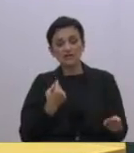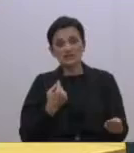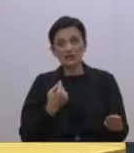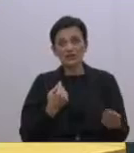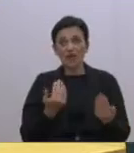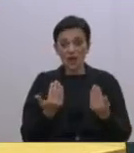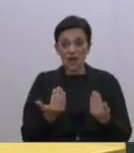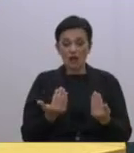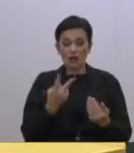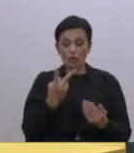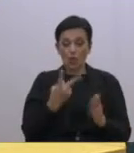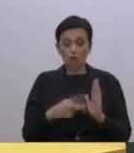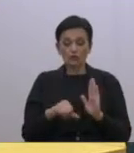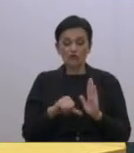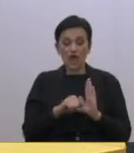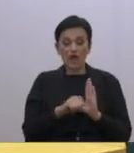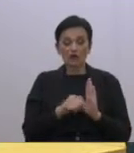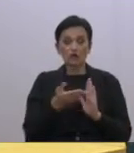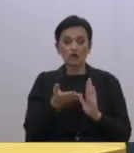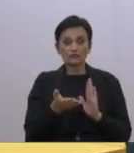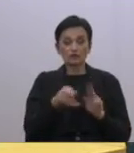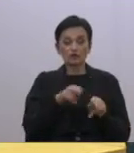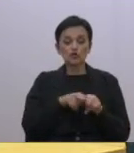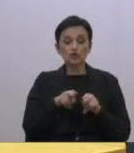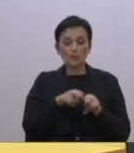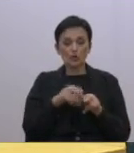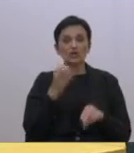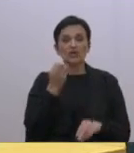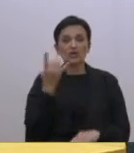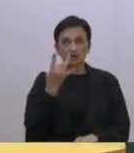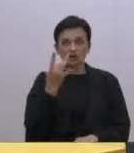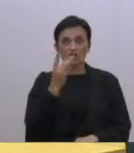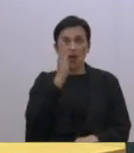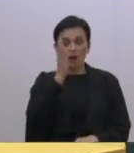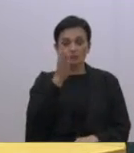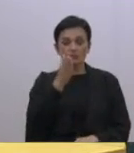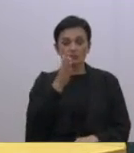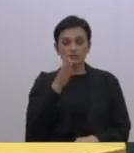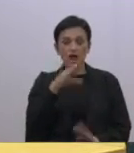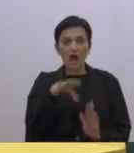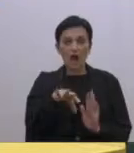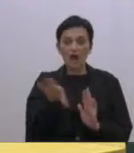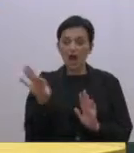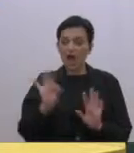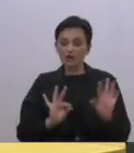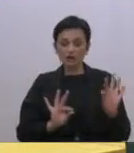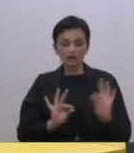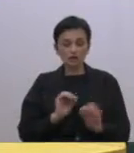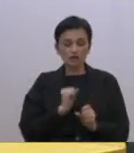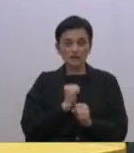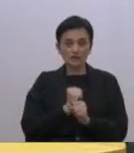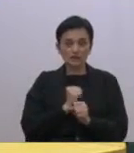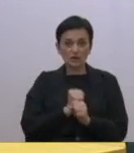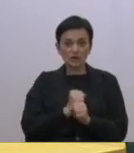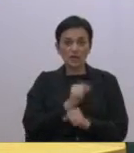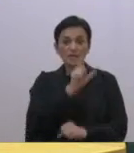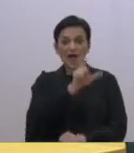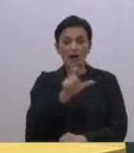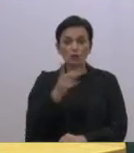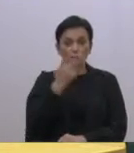ეხლა 26-ში შემოდგომაზე კიდევ ერთხელ მოუწევთ ამ არჩევანის გაკეთება. ამ ადამიანებმა